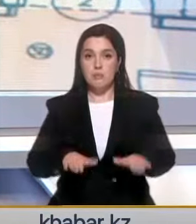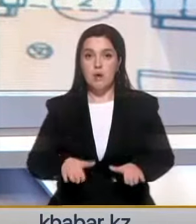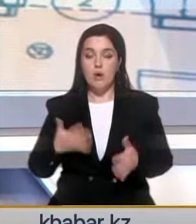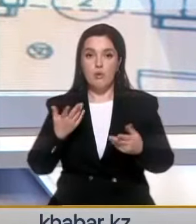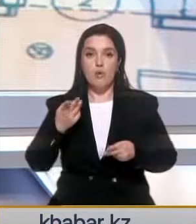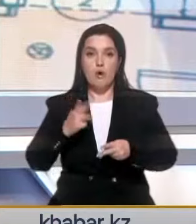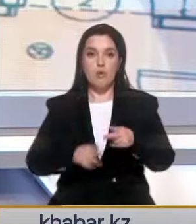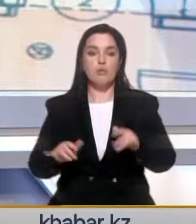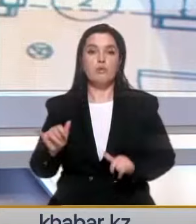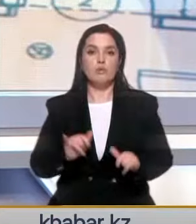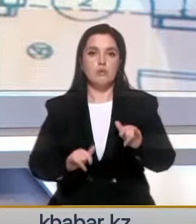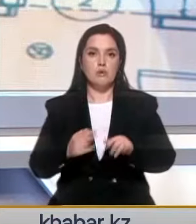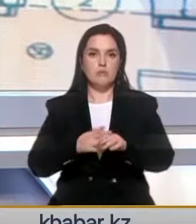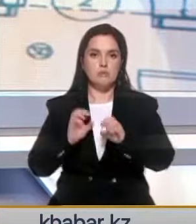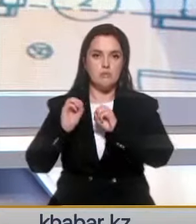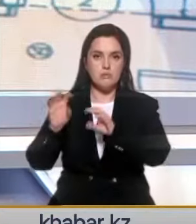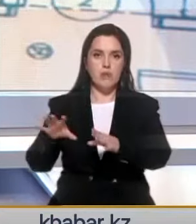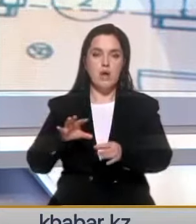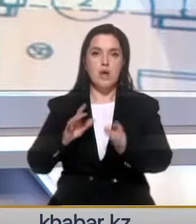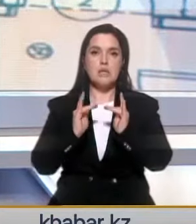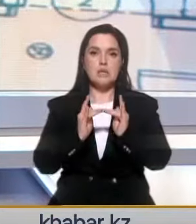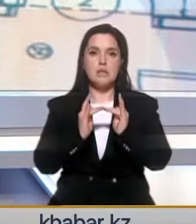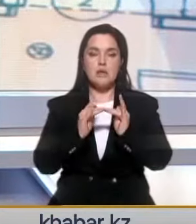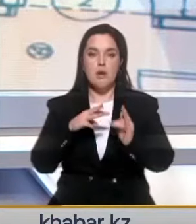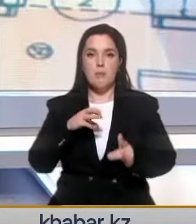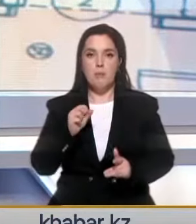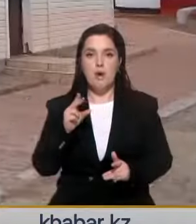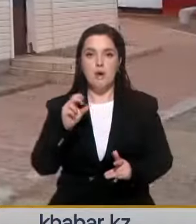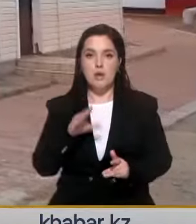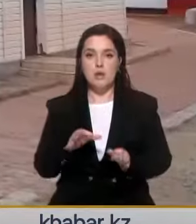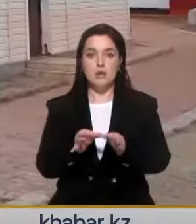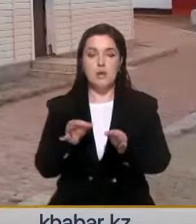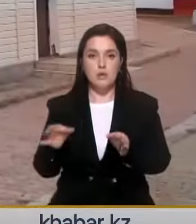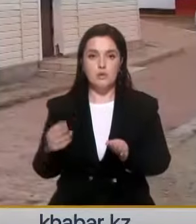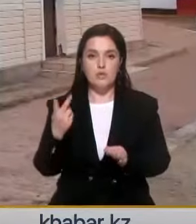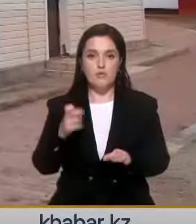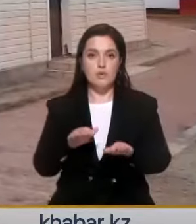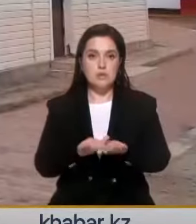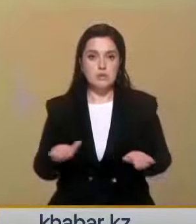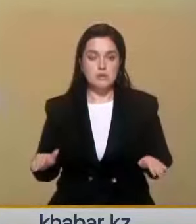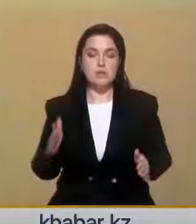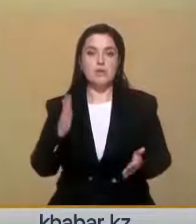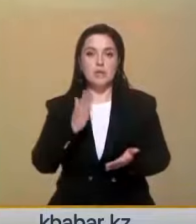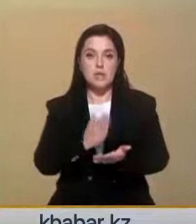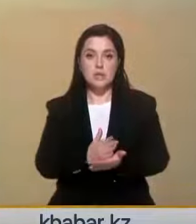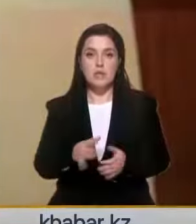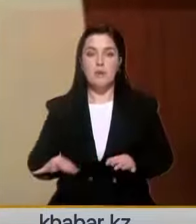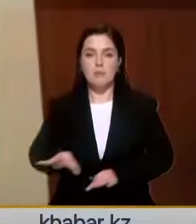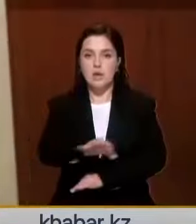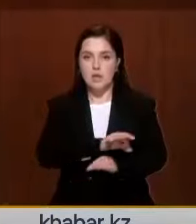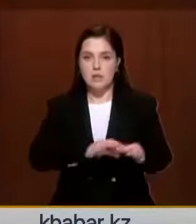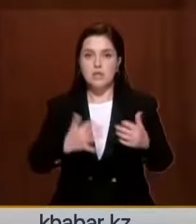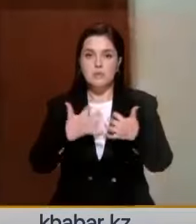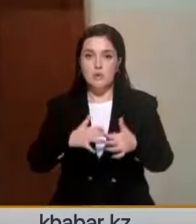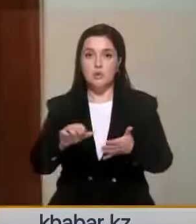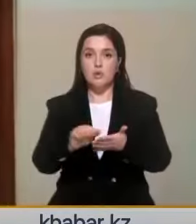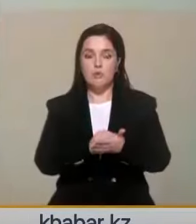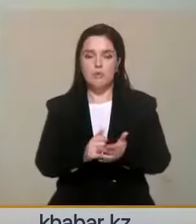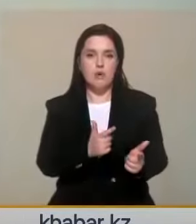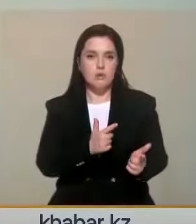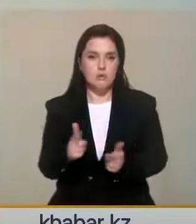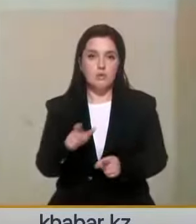отдавать детей в школу интернат район всего в селе проживают порядка 200 детей школьного возраста проектно-сметная документация новой школы